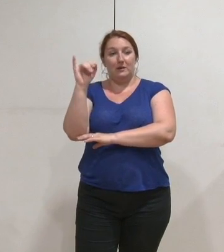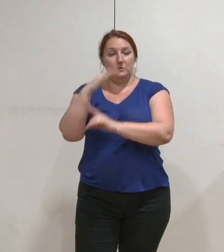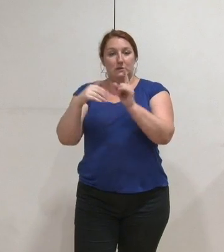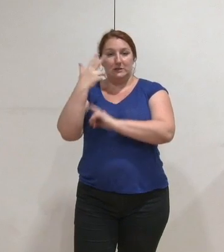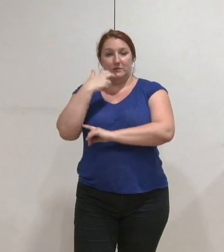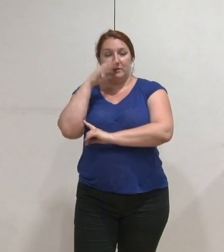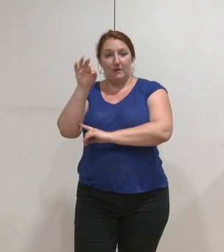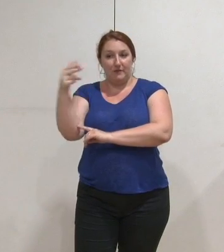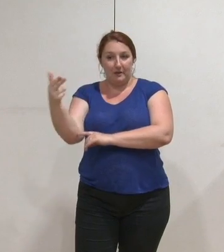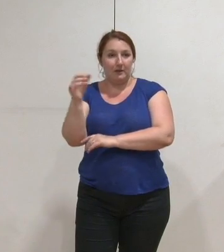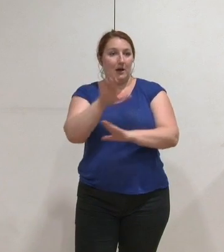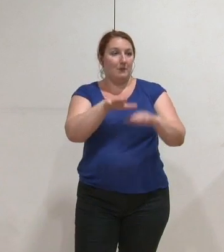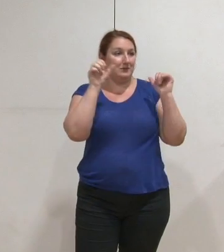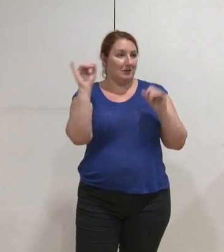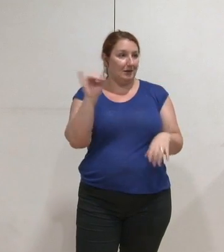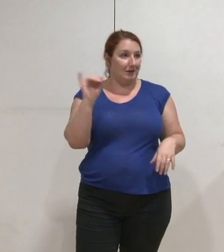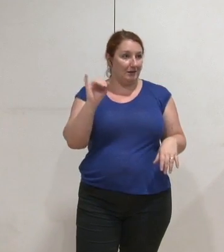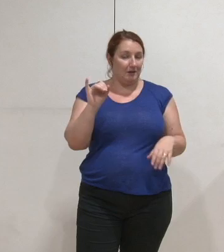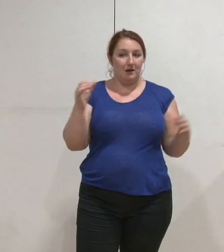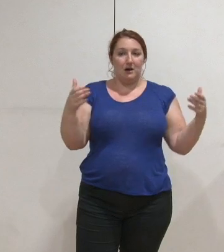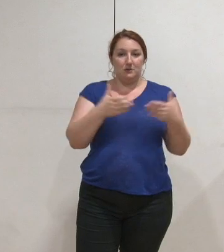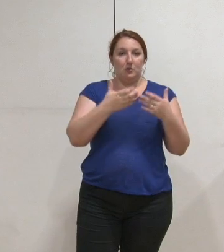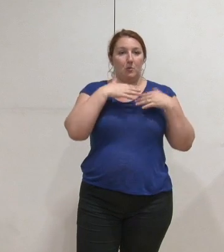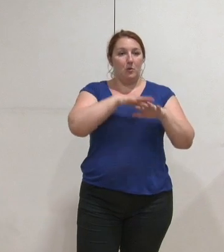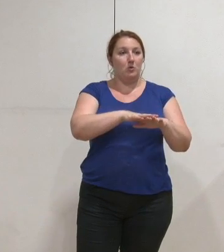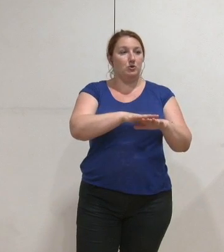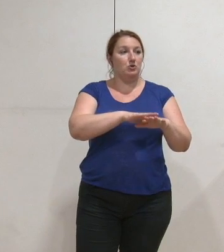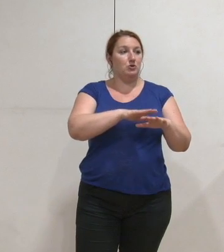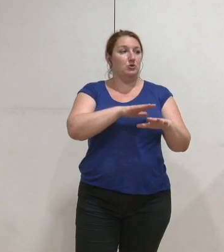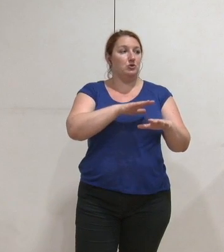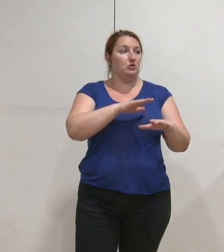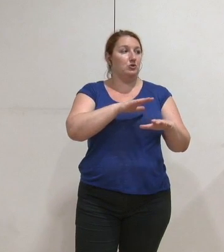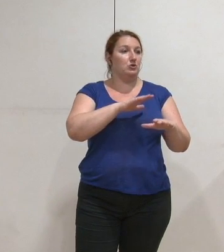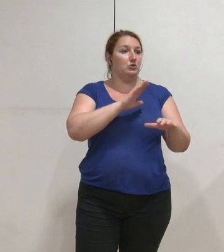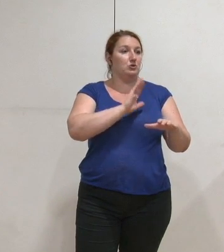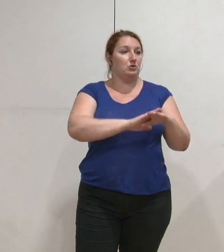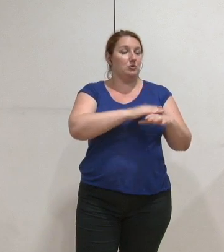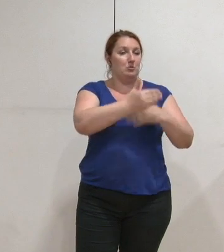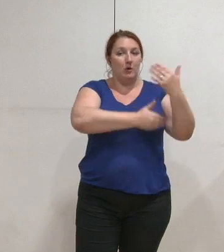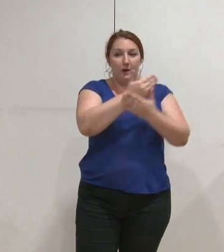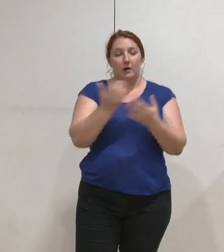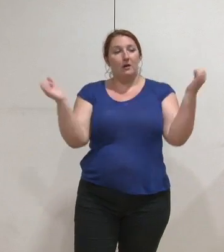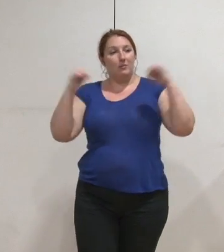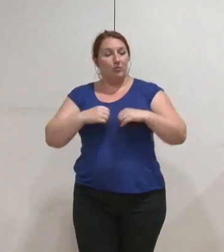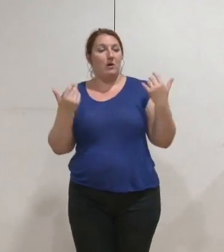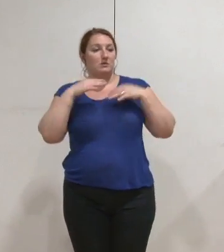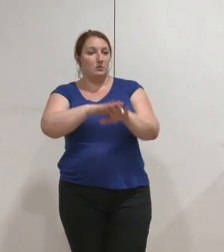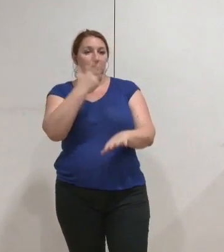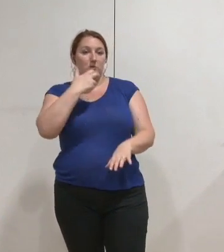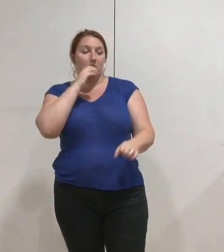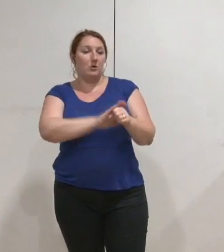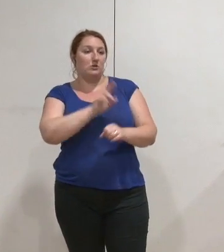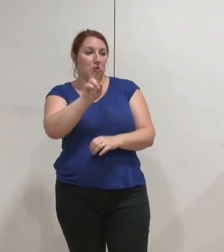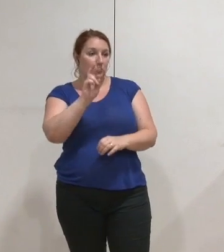National qui s'abstient rassemblement de gauche et de progrès qui vote pour rassemblement citoyen de la gauche des écologistes délibération